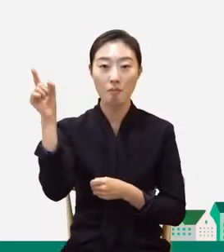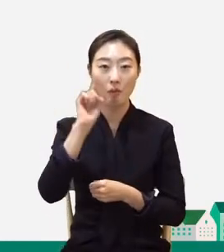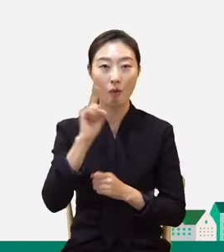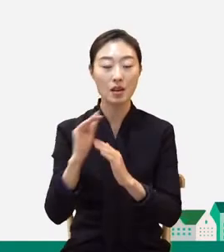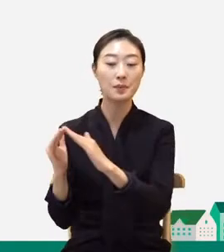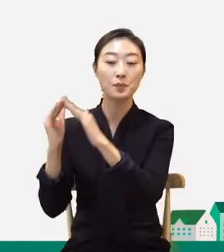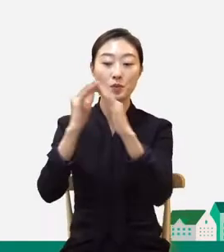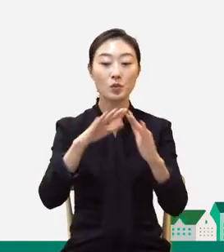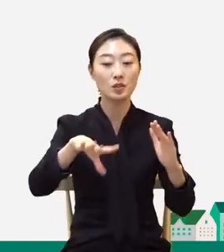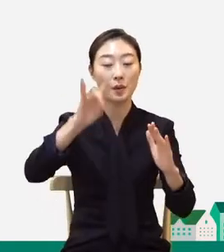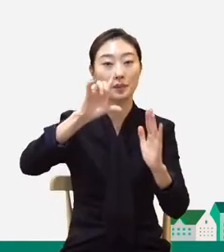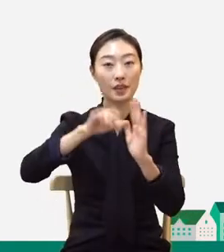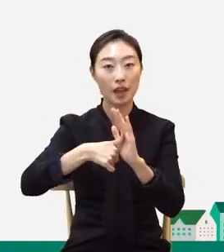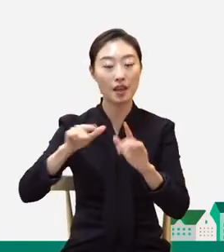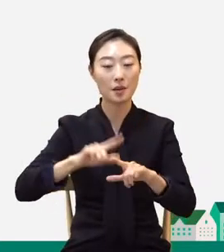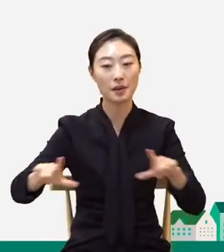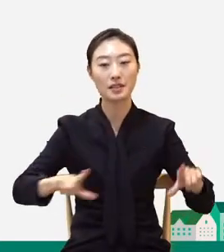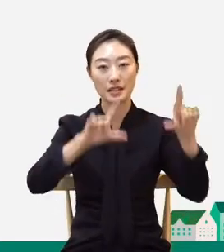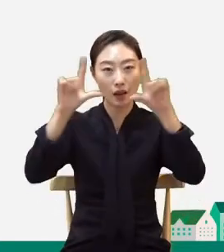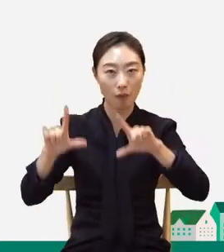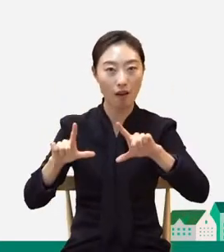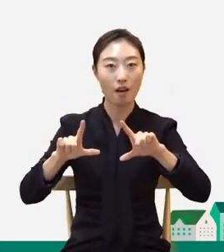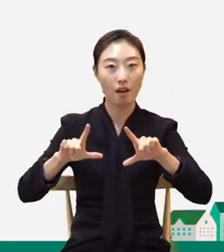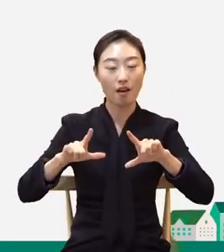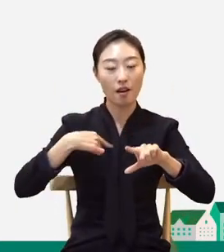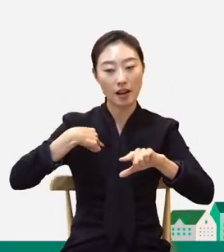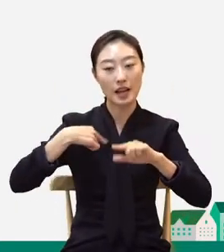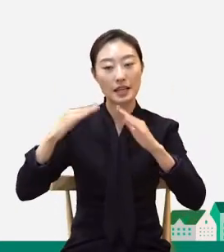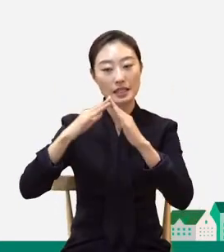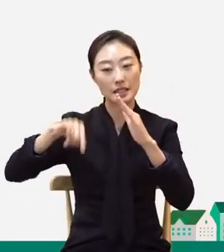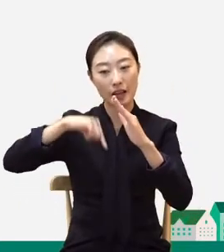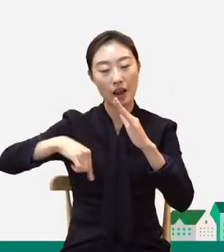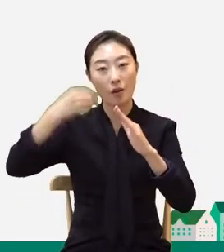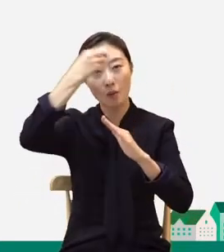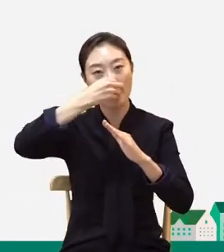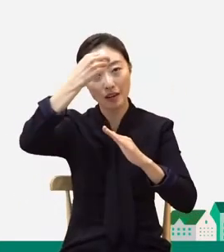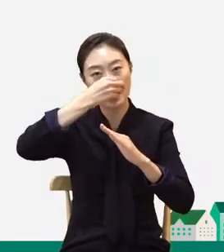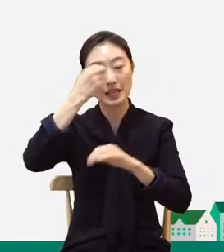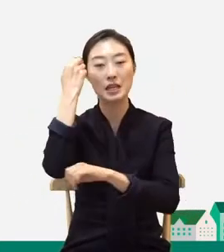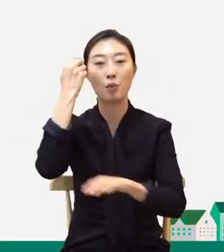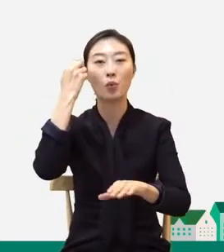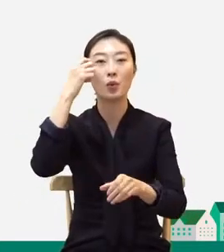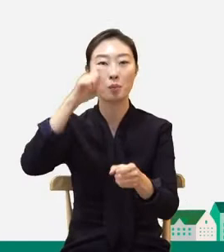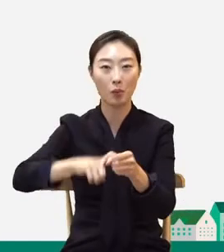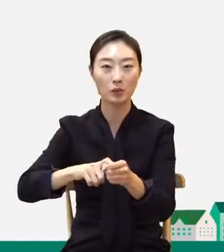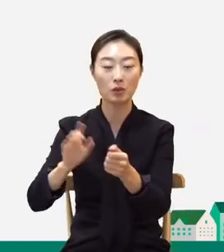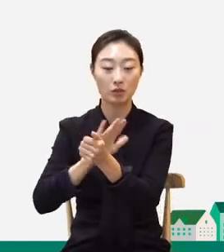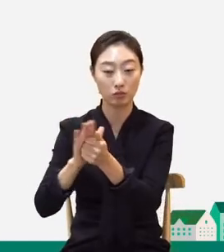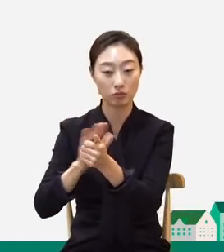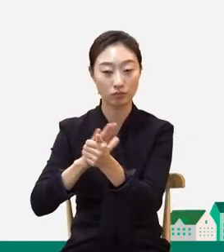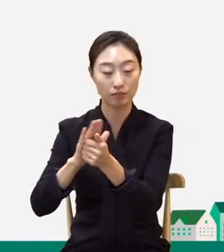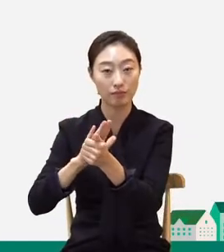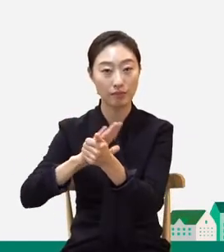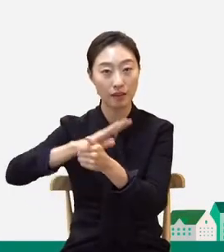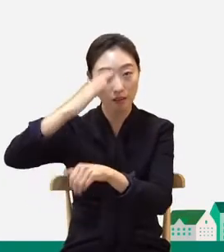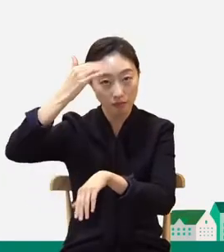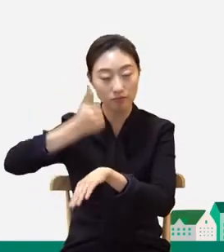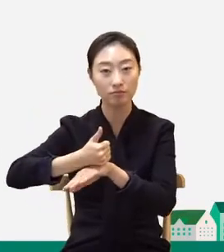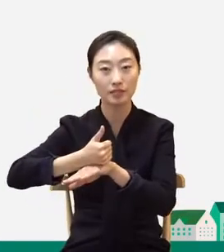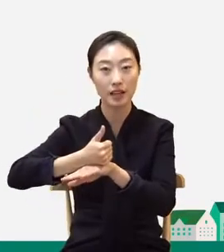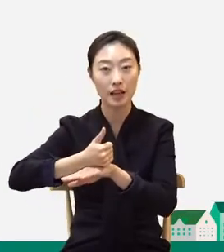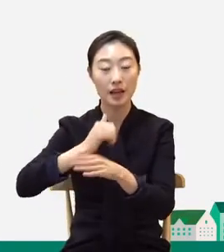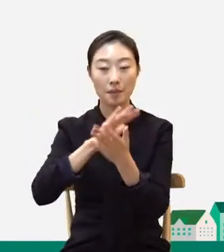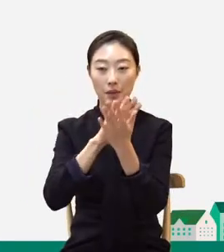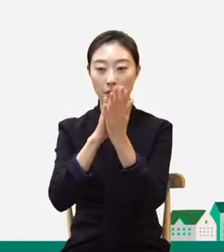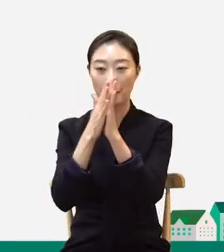입주 초기에는 일상생활이나 좀 가사관리 이런 기본적인 욕구들을 중심으로 서비스가 제공되었다면